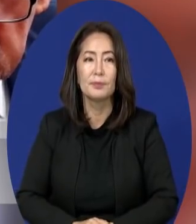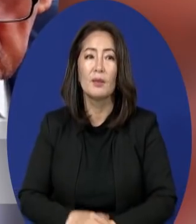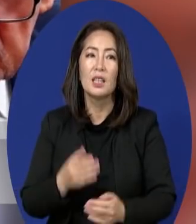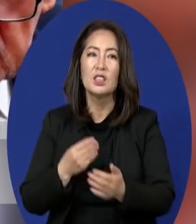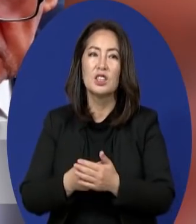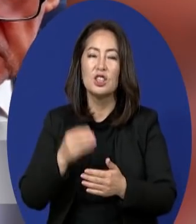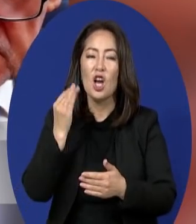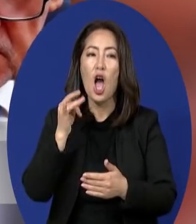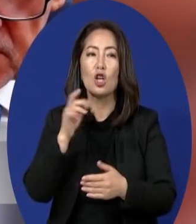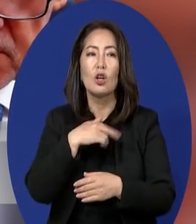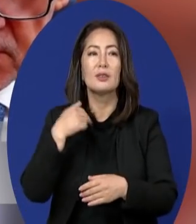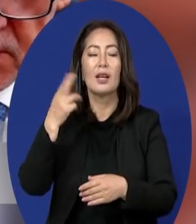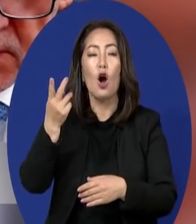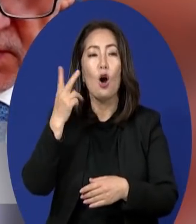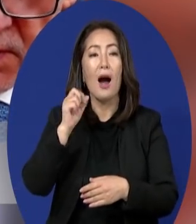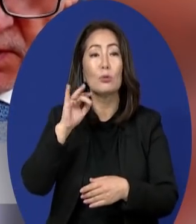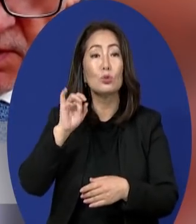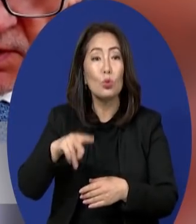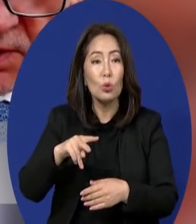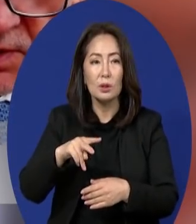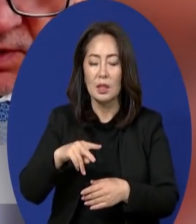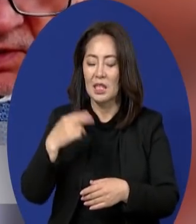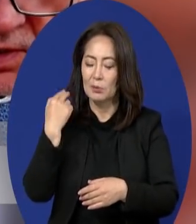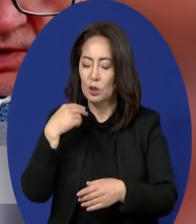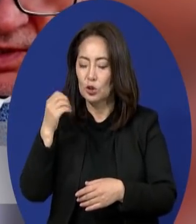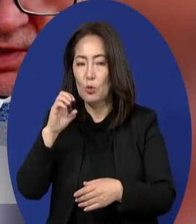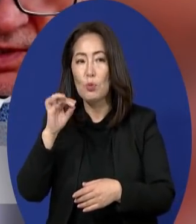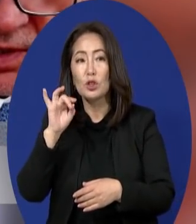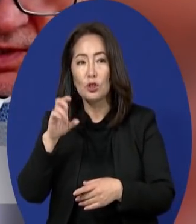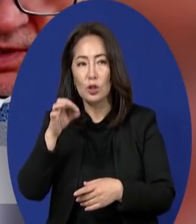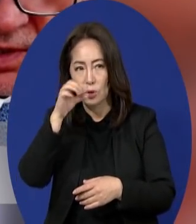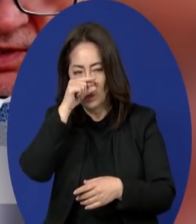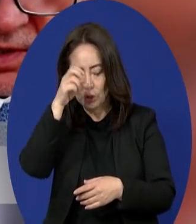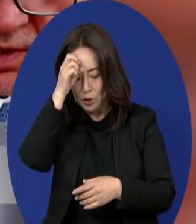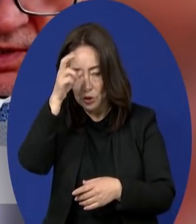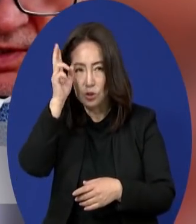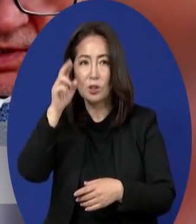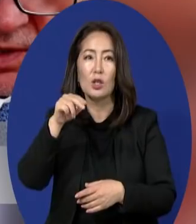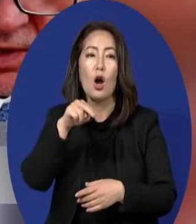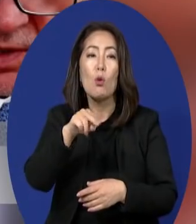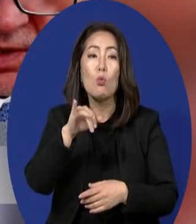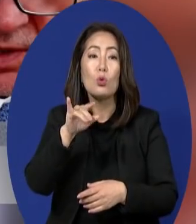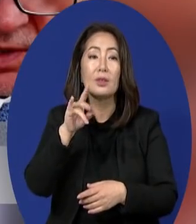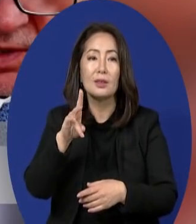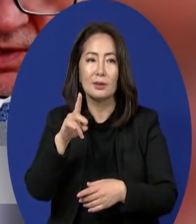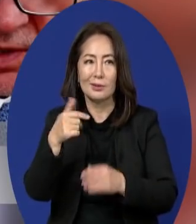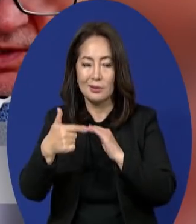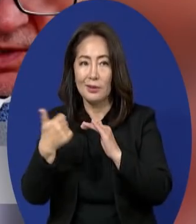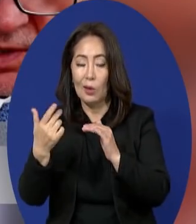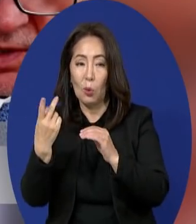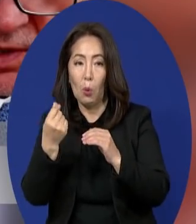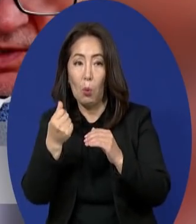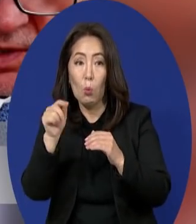Тухайлбал Йорданы хаан 2-р Абдулла, Британий ерөнхий сайд Борис Джонсон, Оросын ерөнхийлөгч Владимир Путин нар татваргүй бүсэд нууц хөрөнгөө нуусан